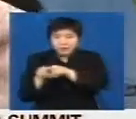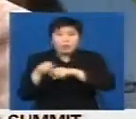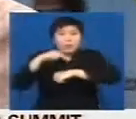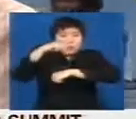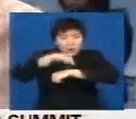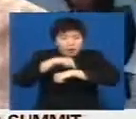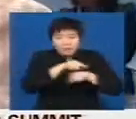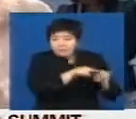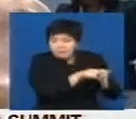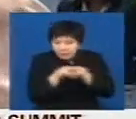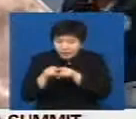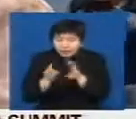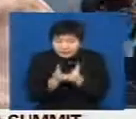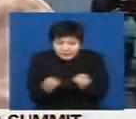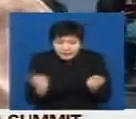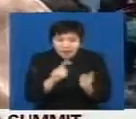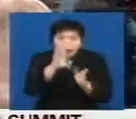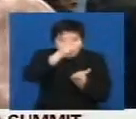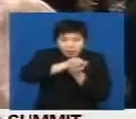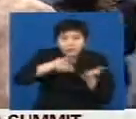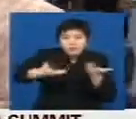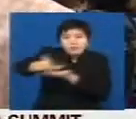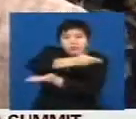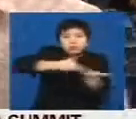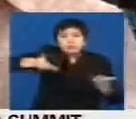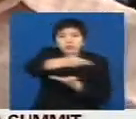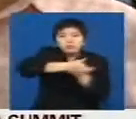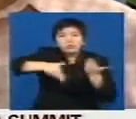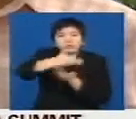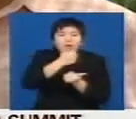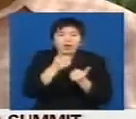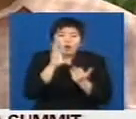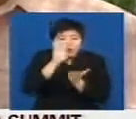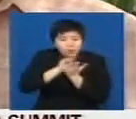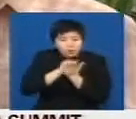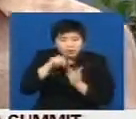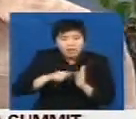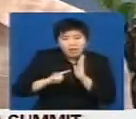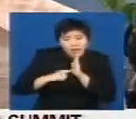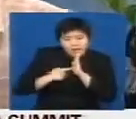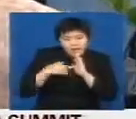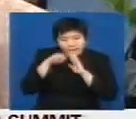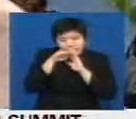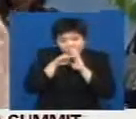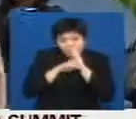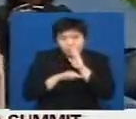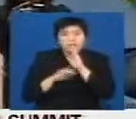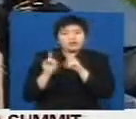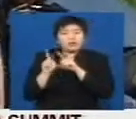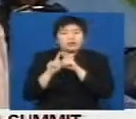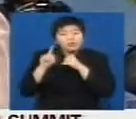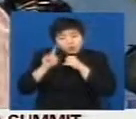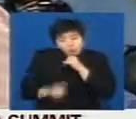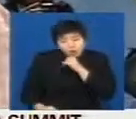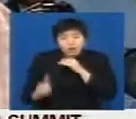ที่เหมือนกันและมีการแลกเปลี่ยนข้อมูลกันตลอดเวลาไม่ว่าข้อมูลนั้นจะเป็นข้อมูลแต่เบื้องต้นนะฮะปฐมภูมิหรือข้อมูลสุดท้าย